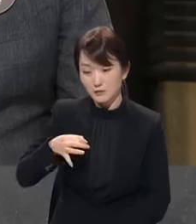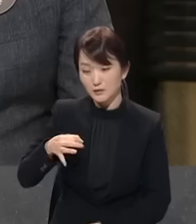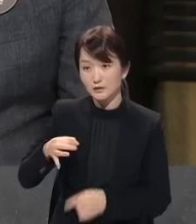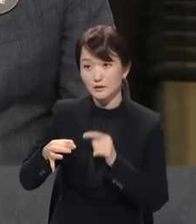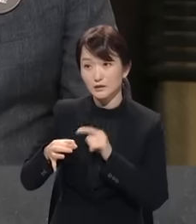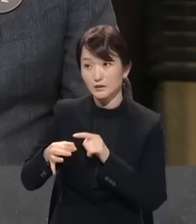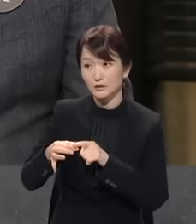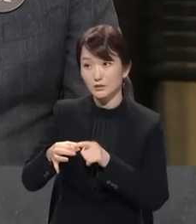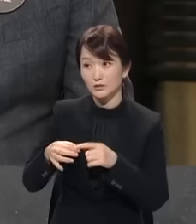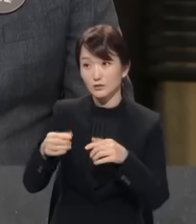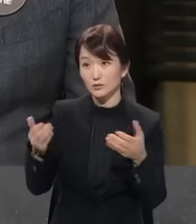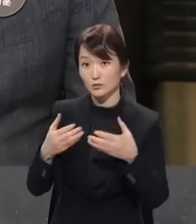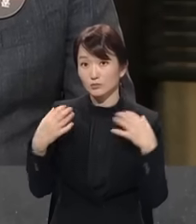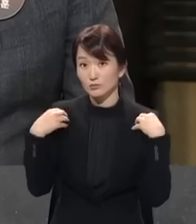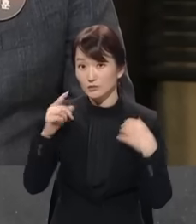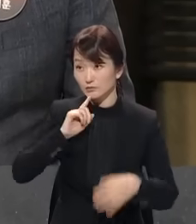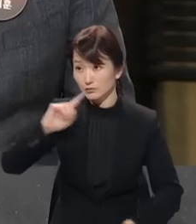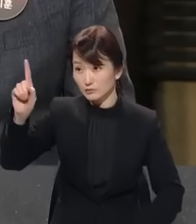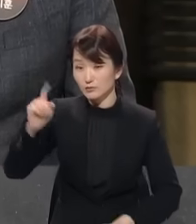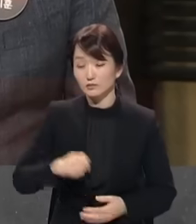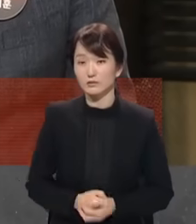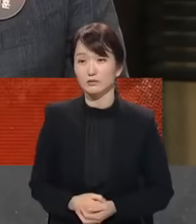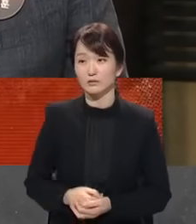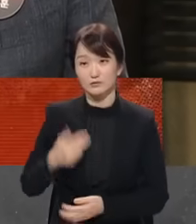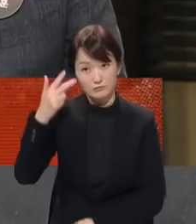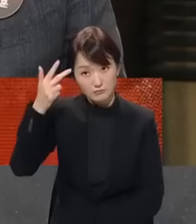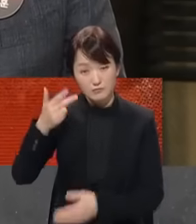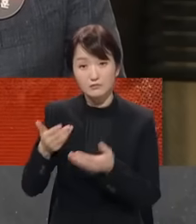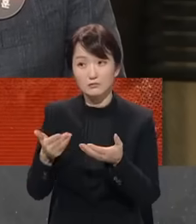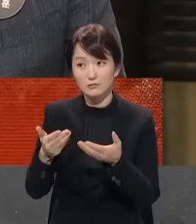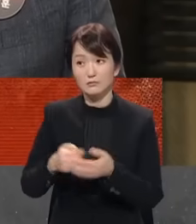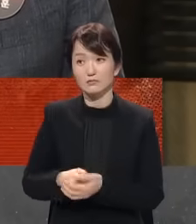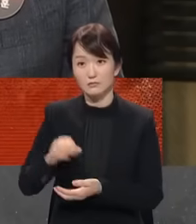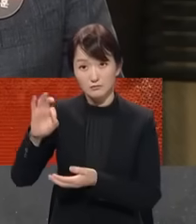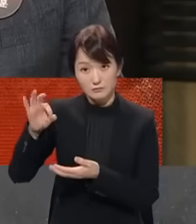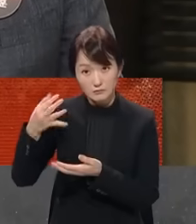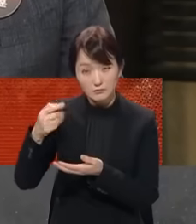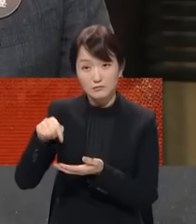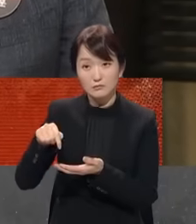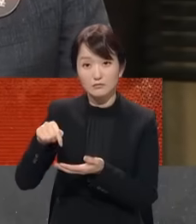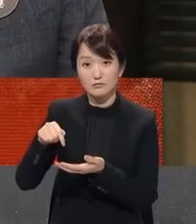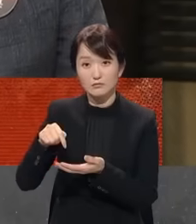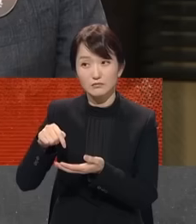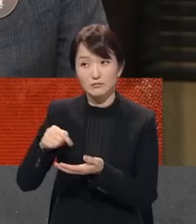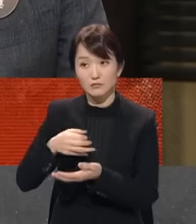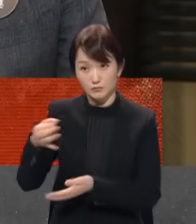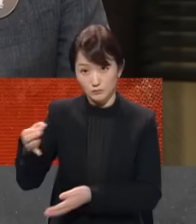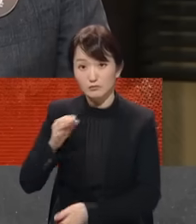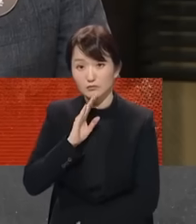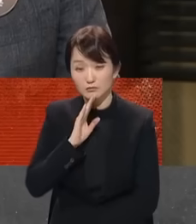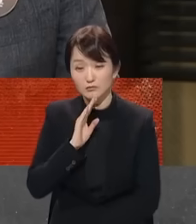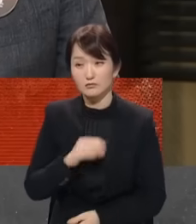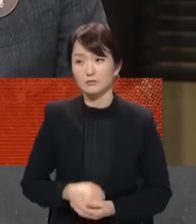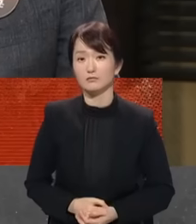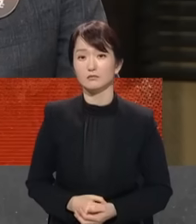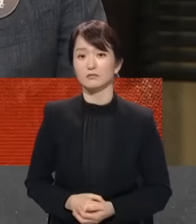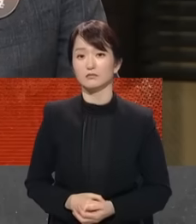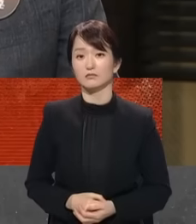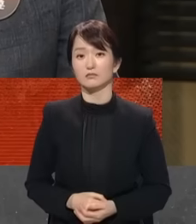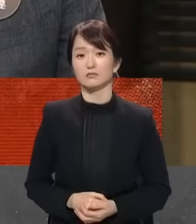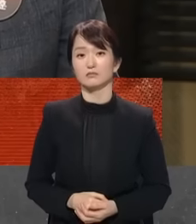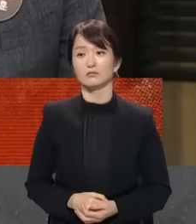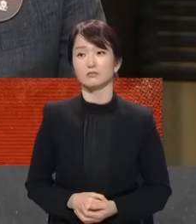그걸로 지금 건 거예요, 노동청에? 뭐 일주일이라도 일을 했으면 그 급여를 임금을 뭐 주는 게 맞는데 어쨌든